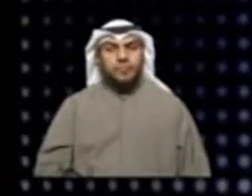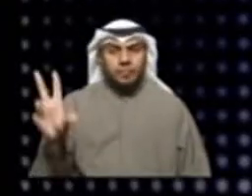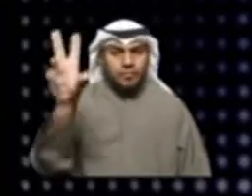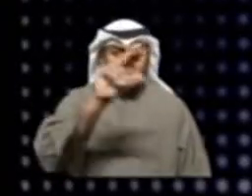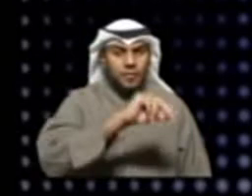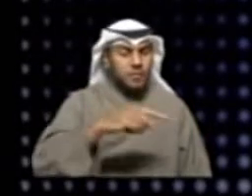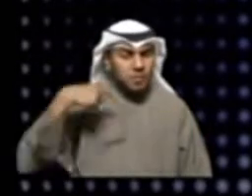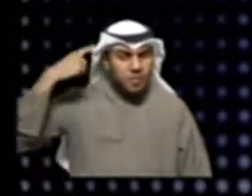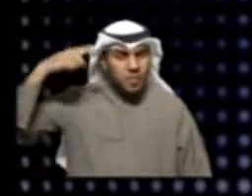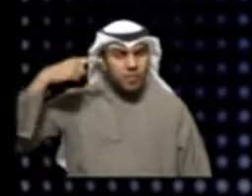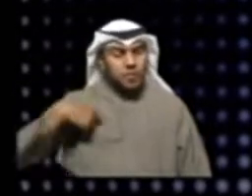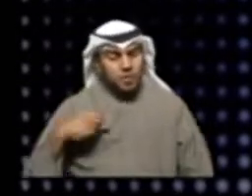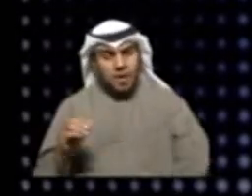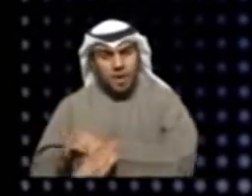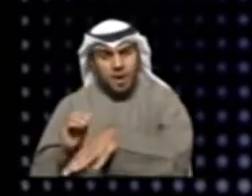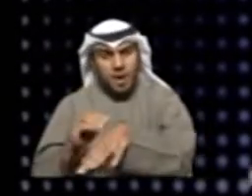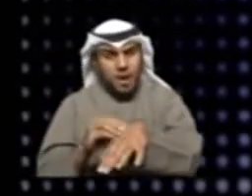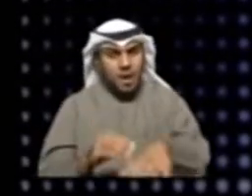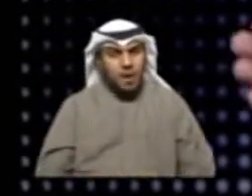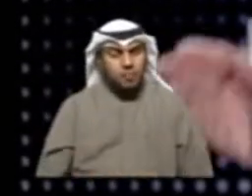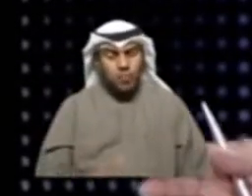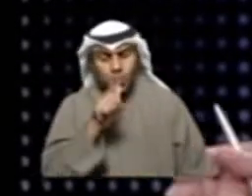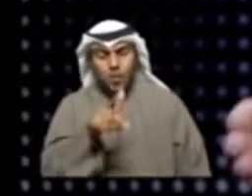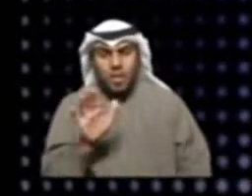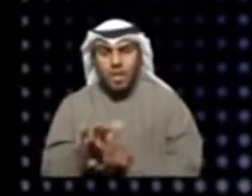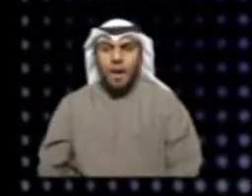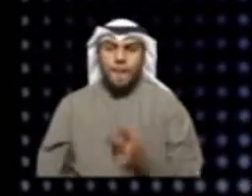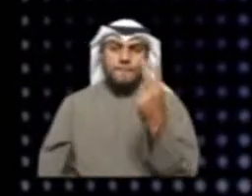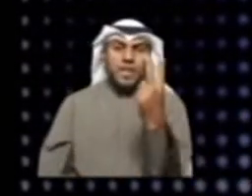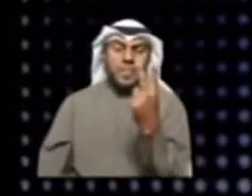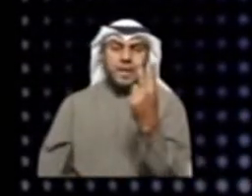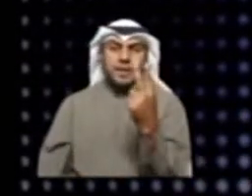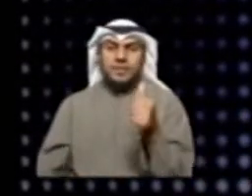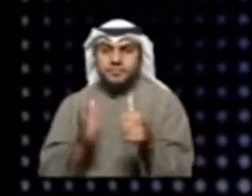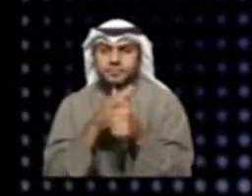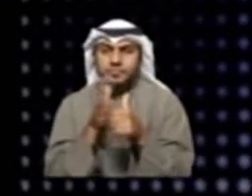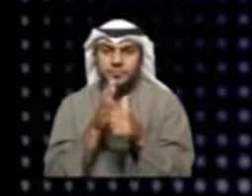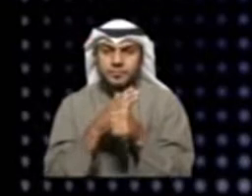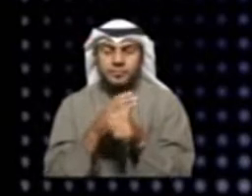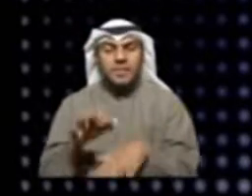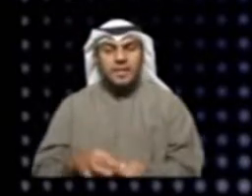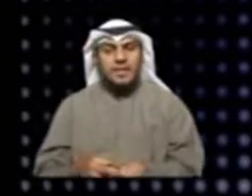للأستاذ محمد أبو الحسن أن الدعم المقدم هو من نوعين، نوع إنساني ونوع